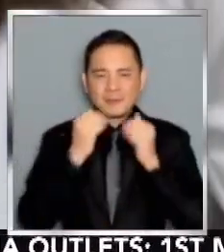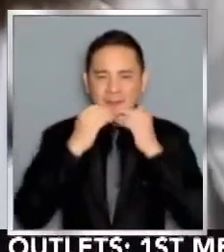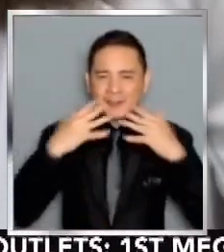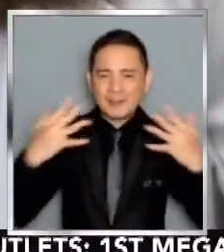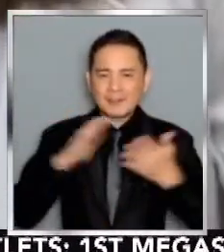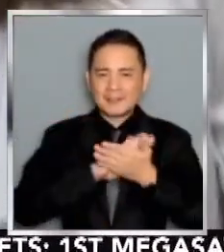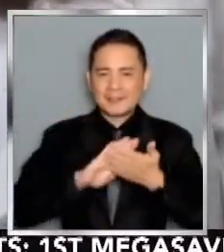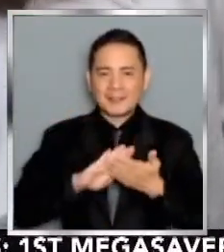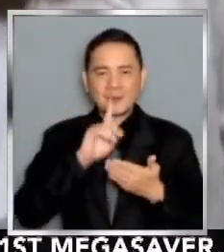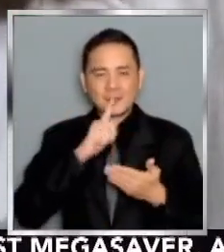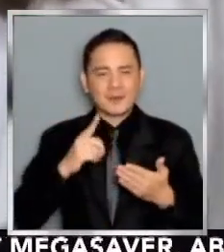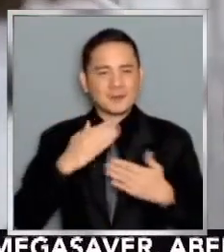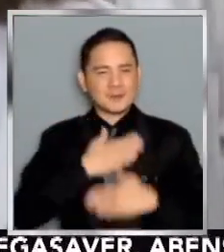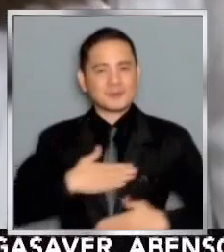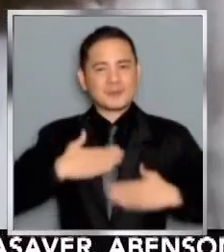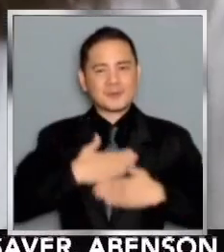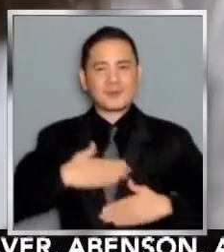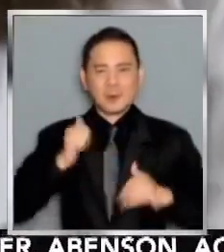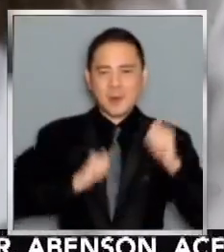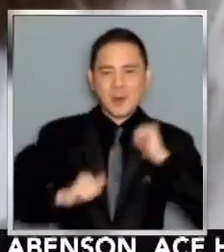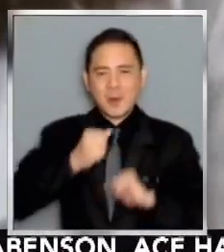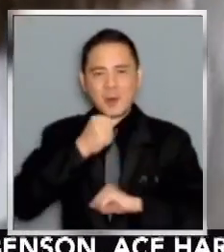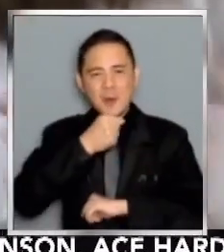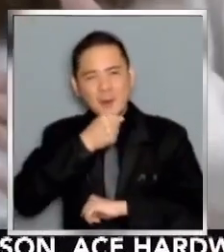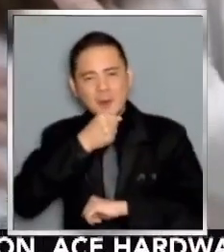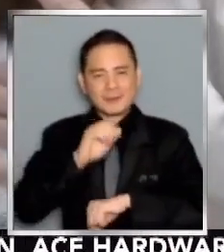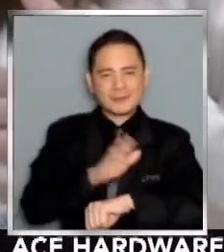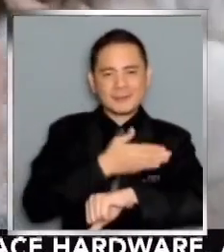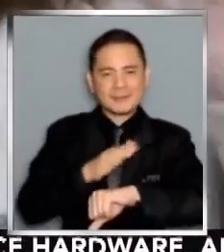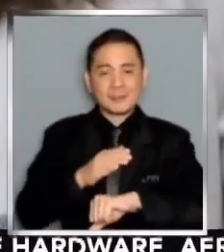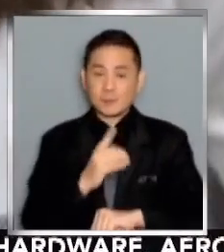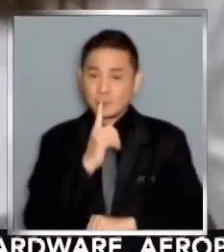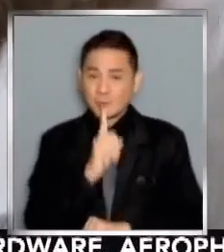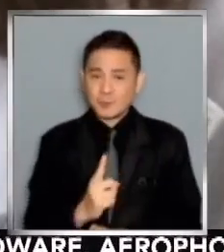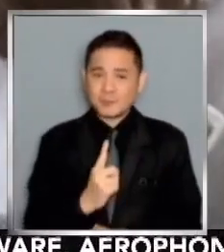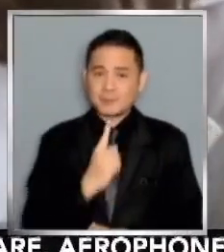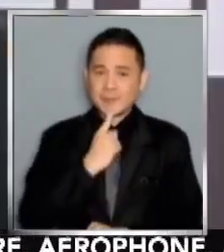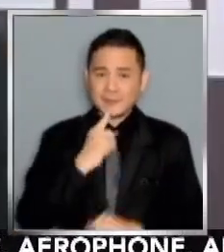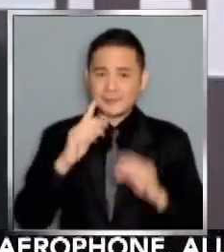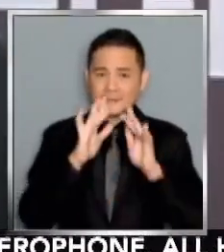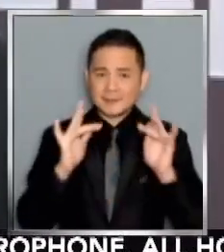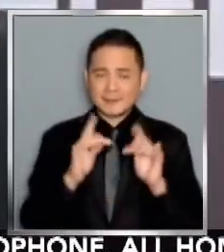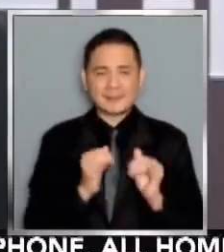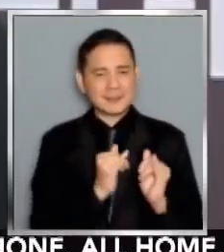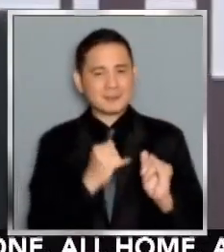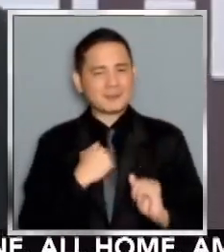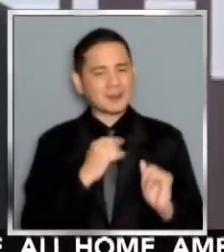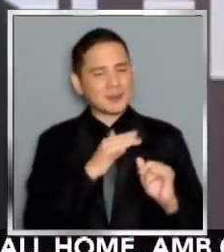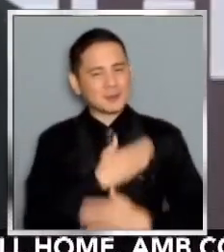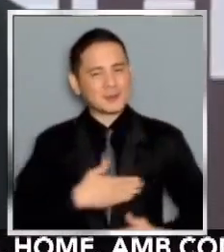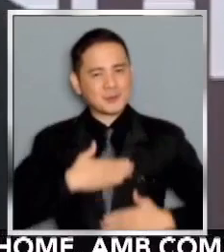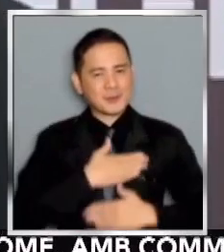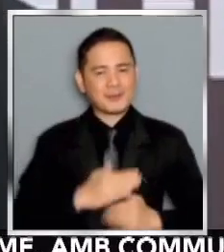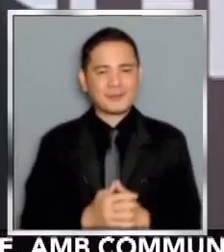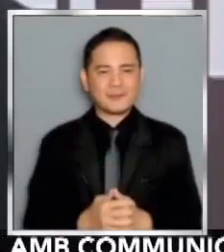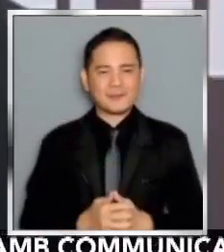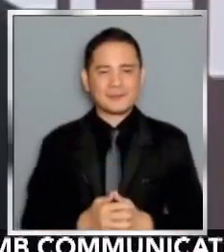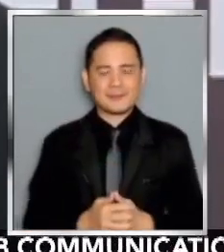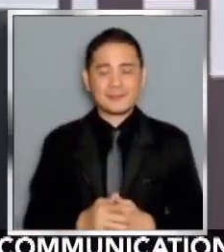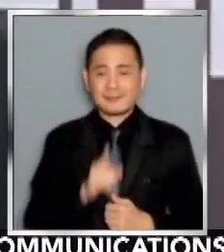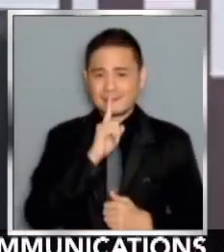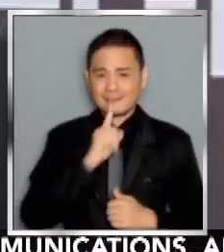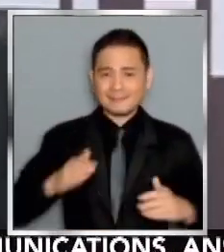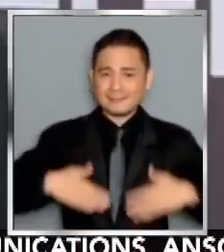mag-perform. Daming na-miss yung ganitong klaseng festival, so pati ako na-miss ko, sobrang nag-enjoy ako. Ang saya-saya kasi grabe yung tao dito